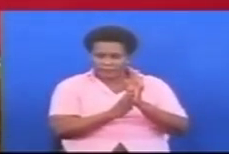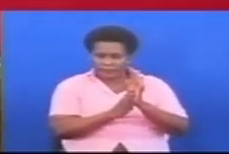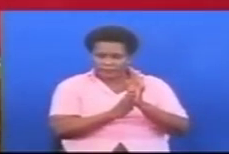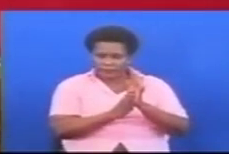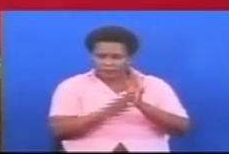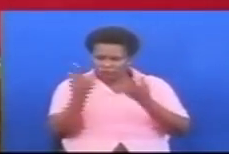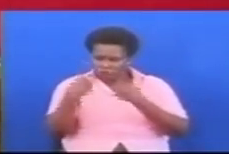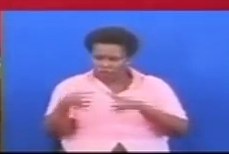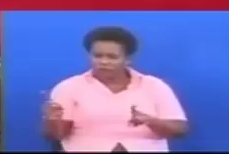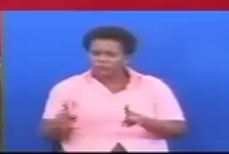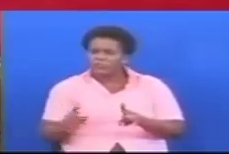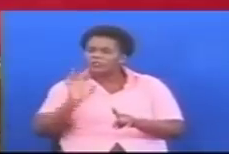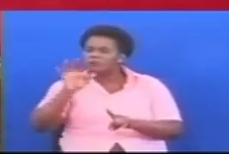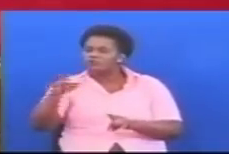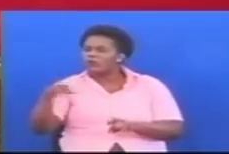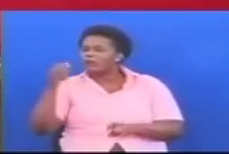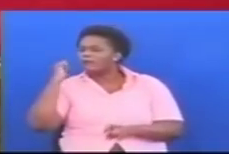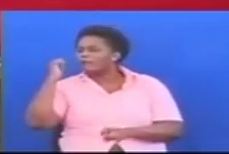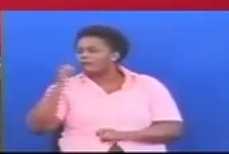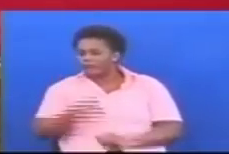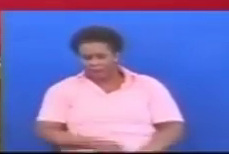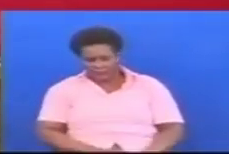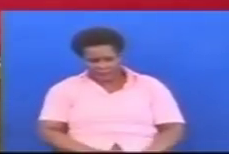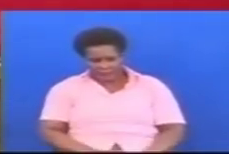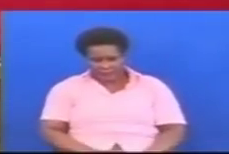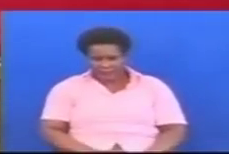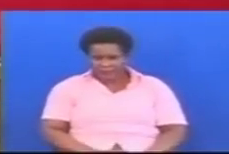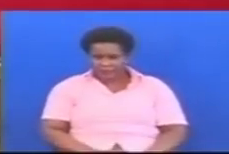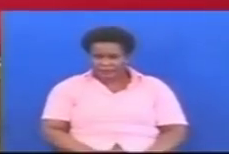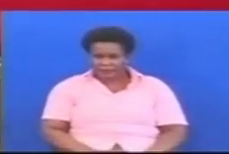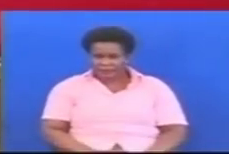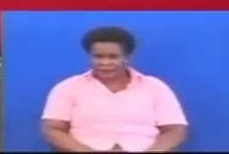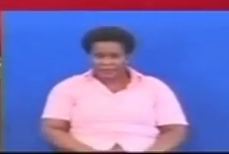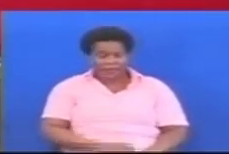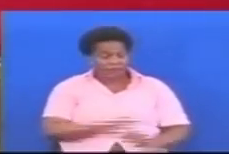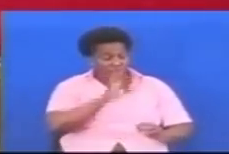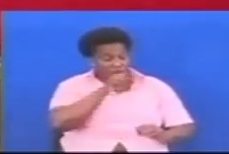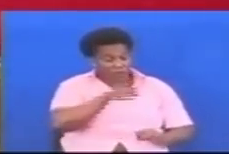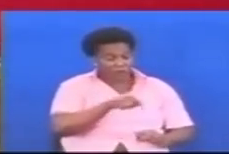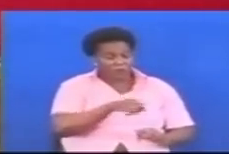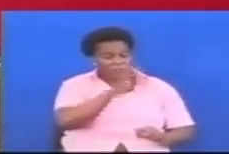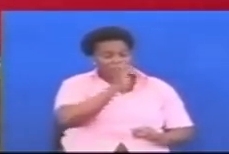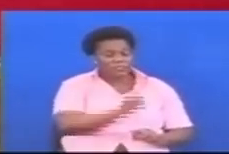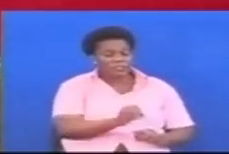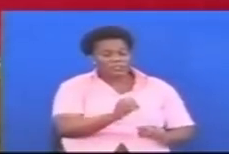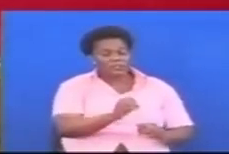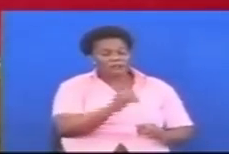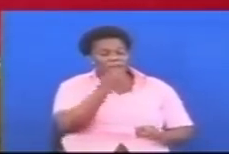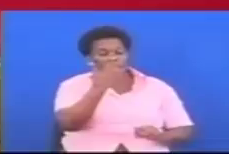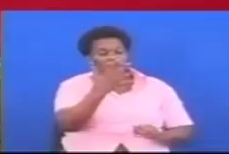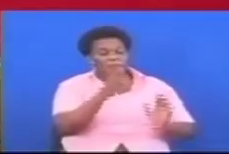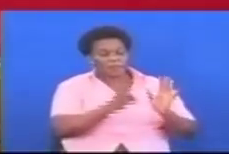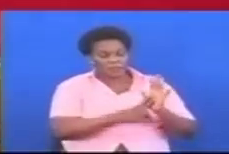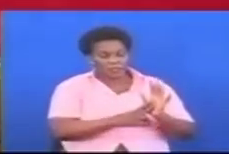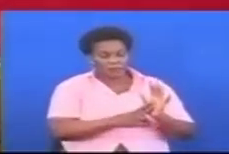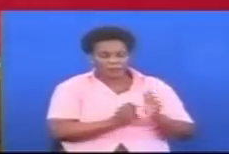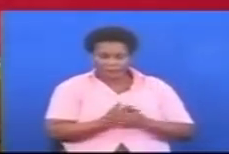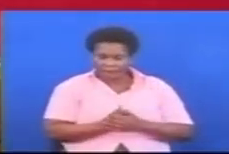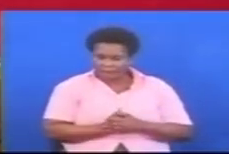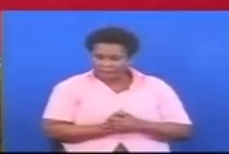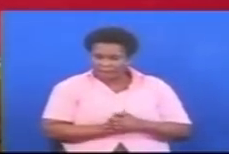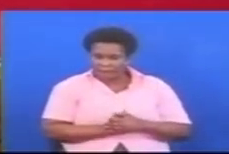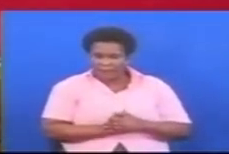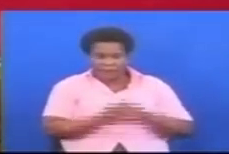iliyoidhinishwa kwa mwaka wa fedha 2018-2019 hadi kufikia 57% kwa mwaka wa fedha 2019-2020. Mheshimiwa